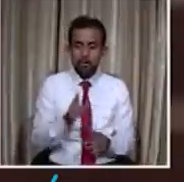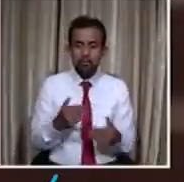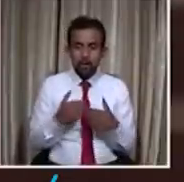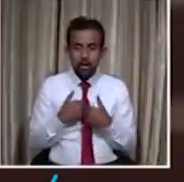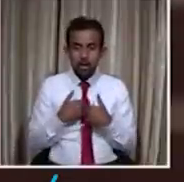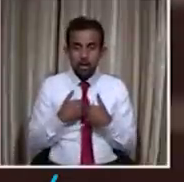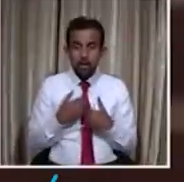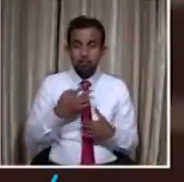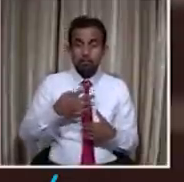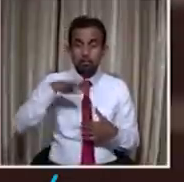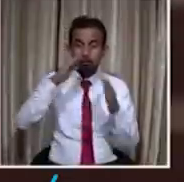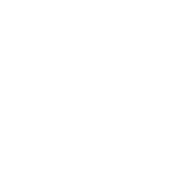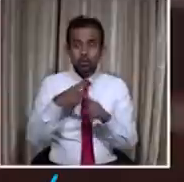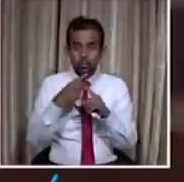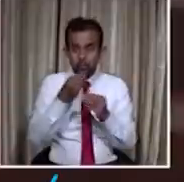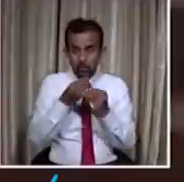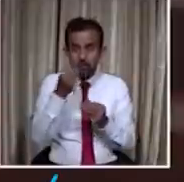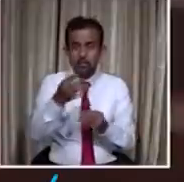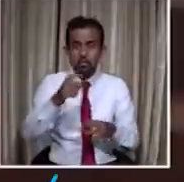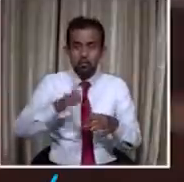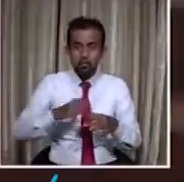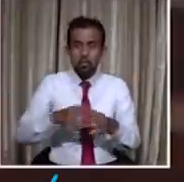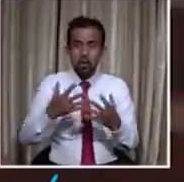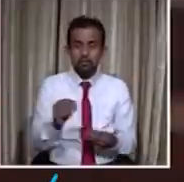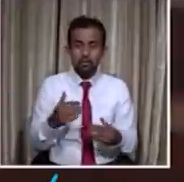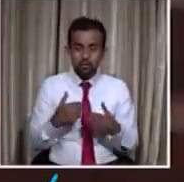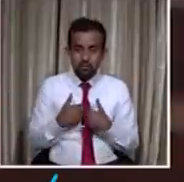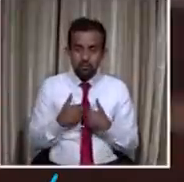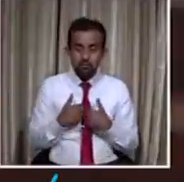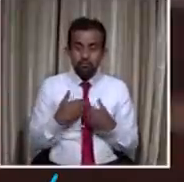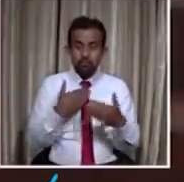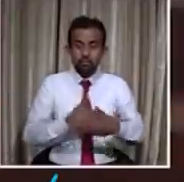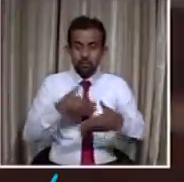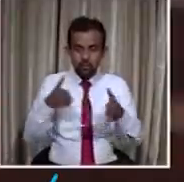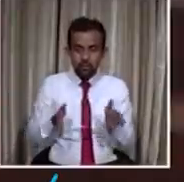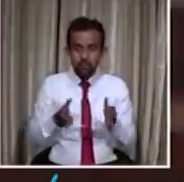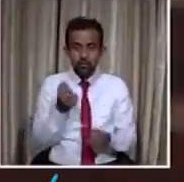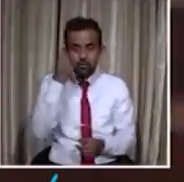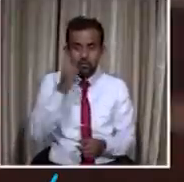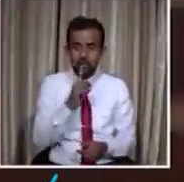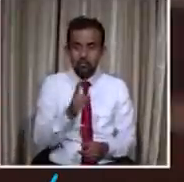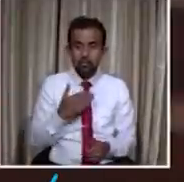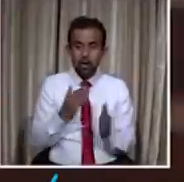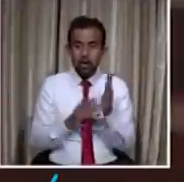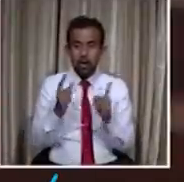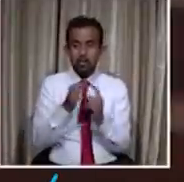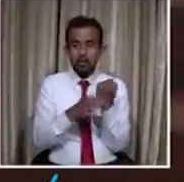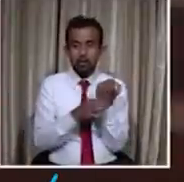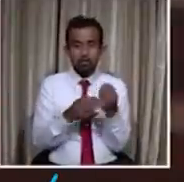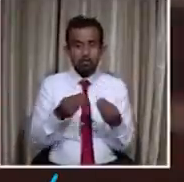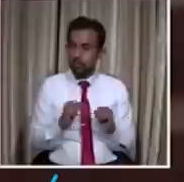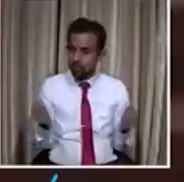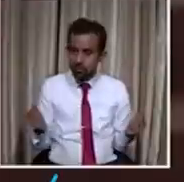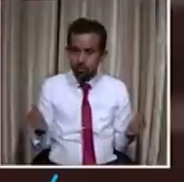ෆ්ලැට් වල කැම ටිකක් උයලා දෙමු මිනිස්සුන්ට මේ ප්‍රශ්නේ විසඳ ගන්නකම් කියලා. කැබිනට් එක යෝජනා කරා අපි ඇමතිවරුන්ගේ වරප්‍රසාද ගන්න නැතුව කටයුතු